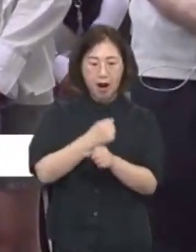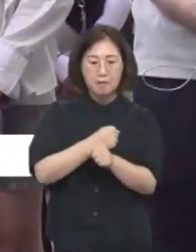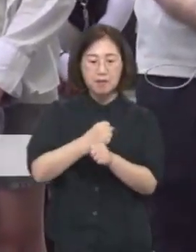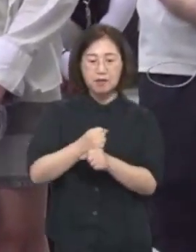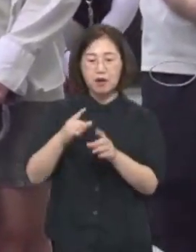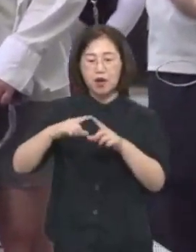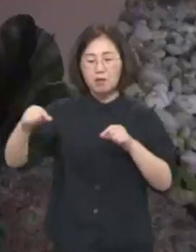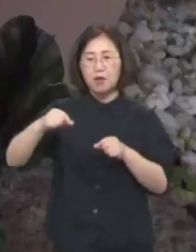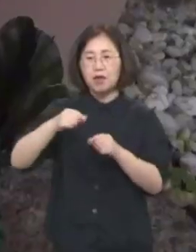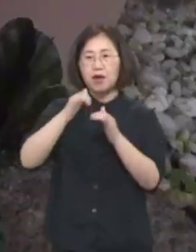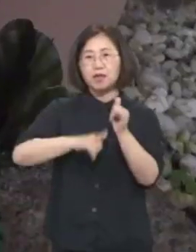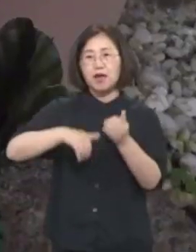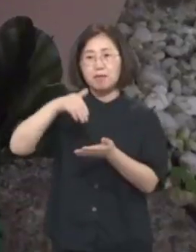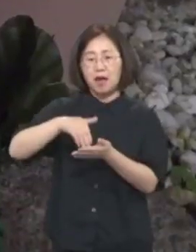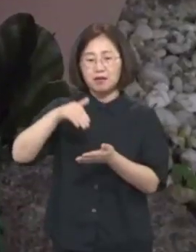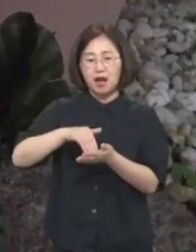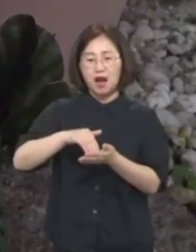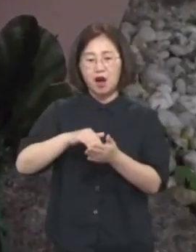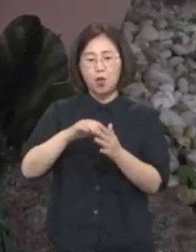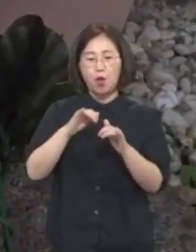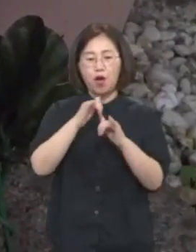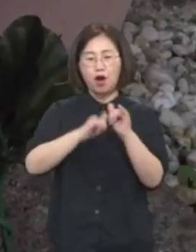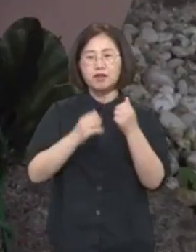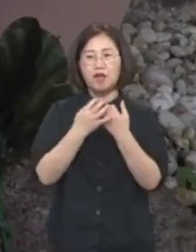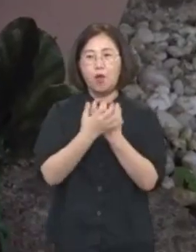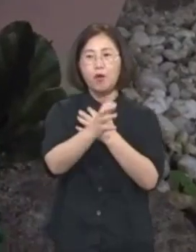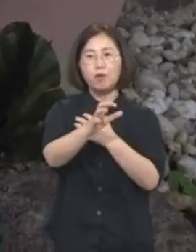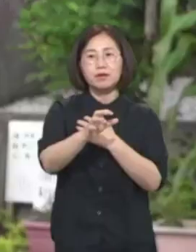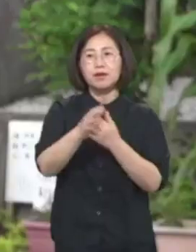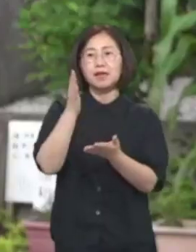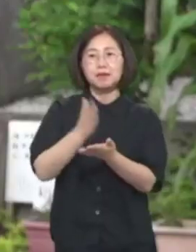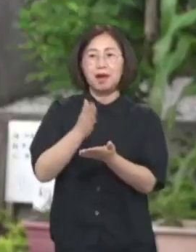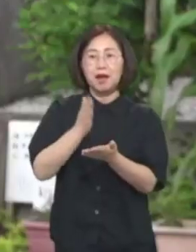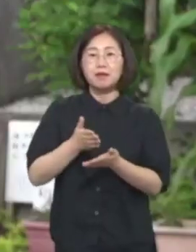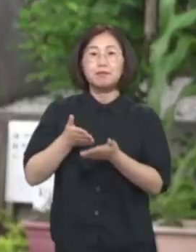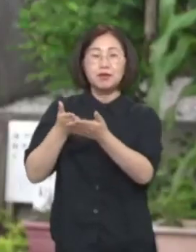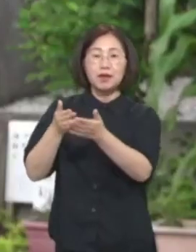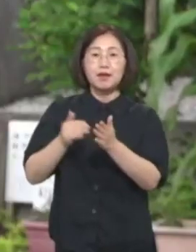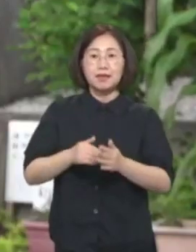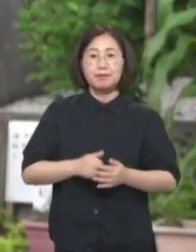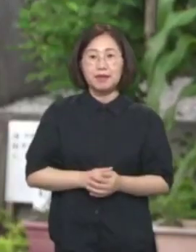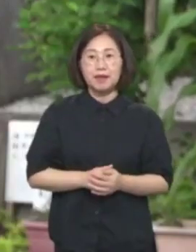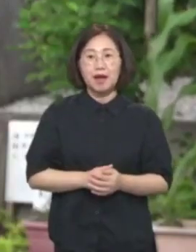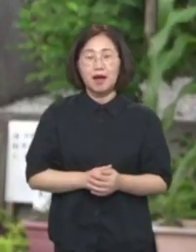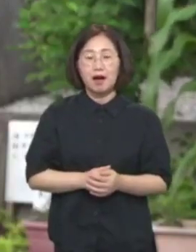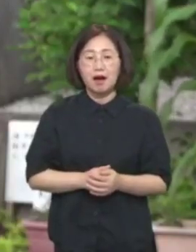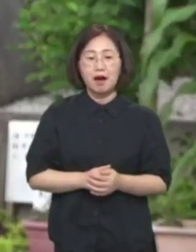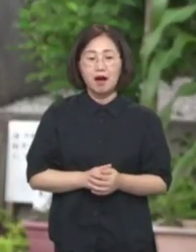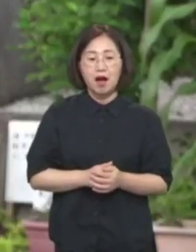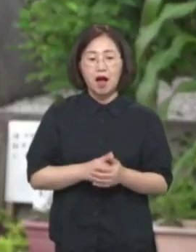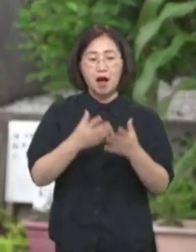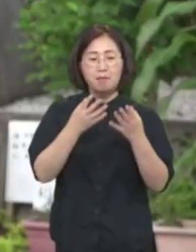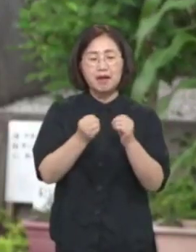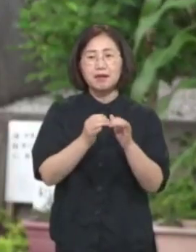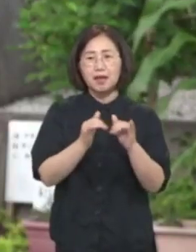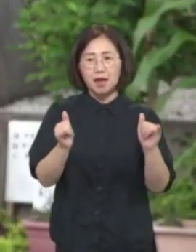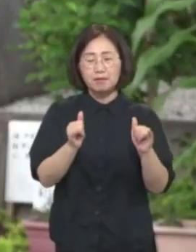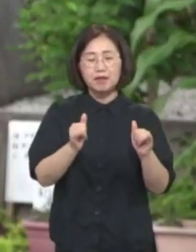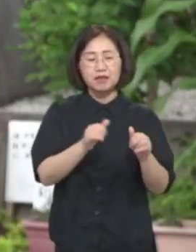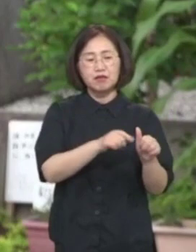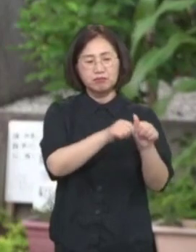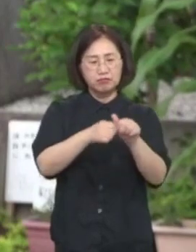반성하고 역사 왜곡을 멈출 것을 촉구했습니다. 마츠시로 대본영을 구축하는데 수많은 조선인들이 강제로